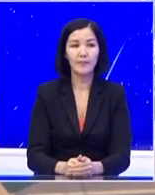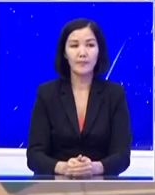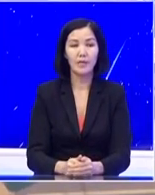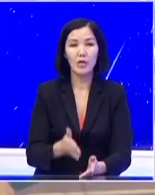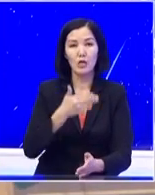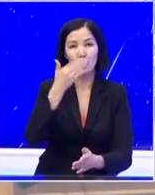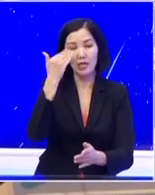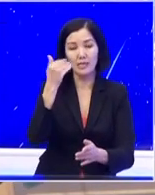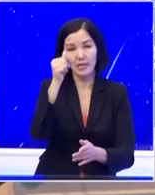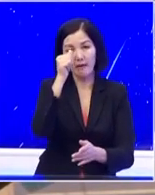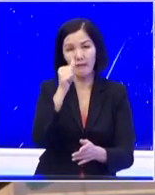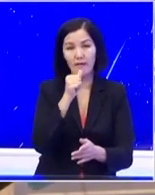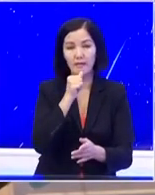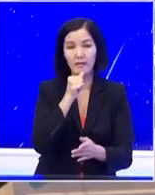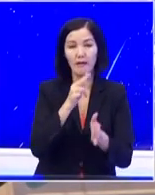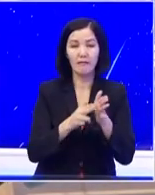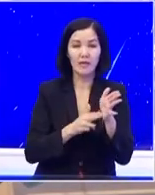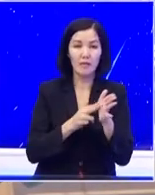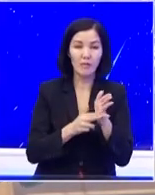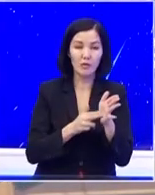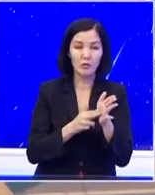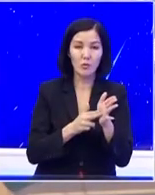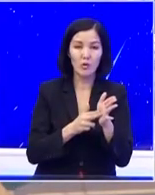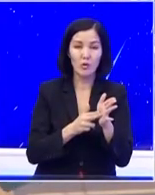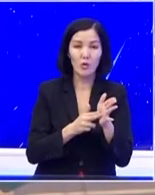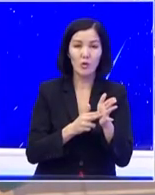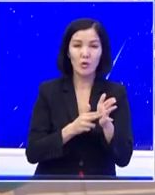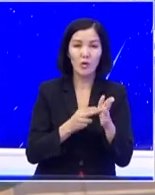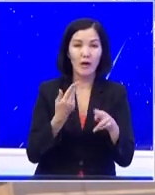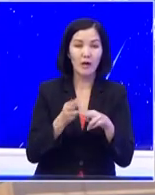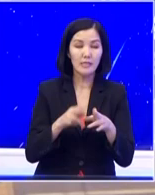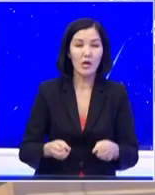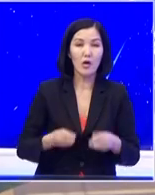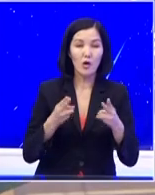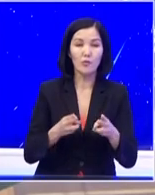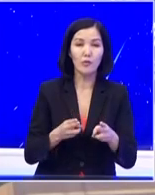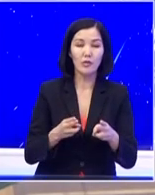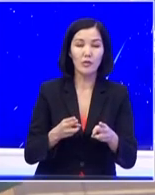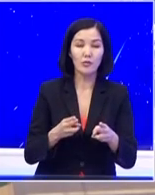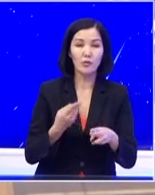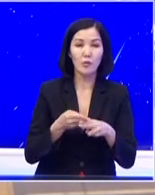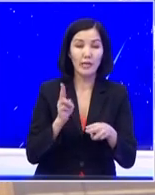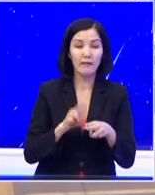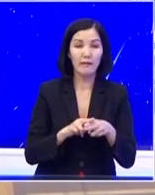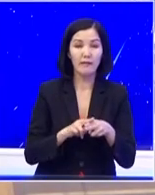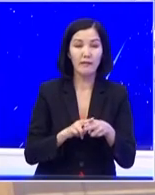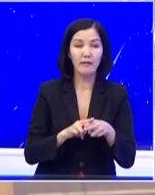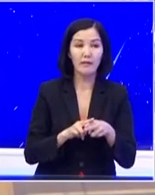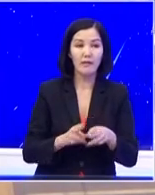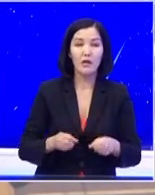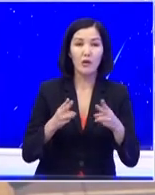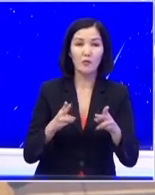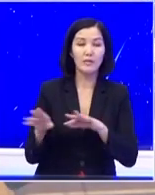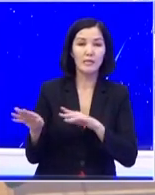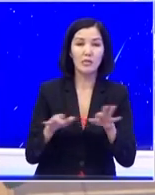айдың кезінде темір жол көлігі аса қауіпті жол көлігі болғандықтан қауіпсіздік